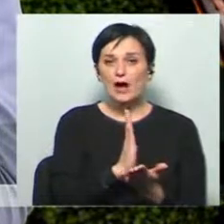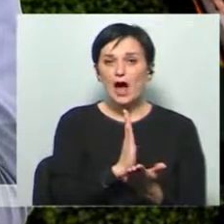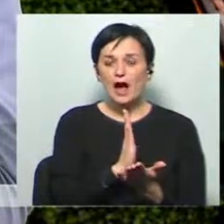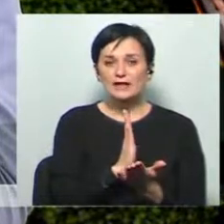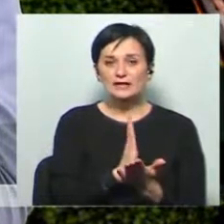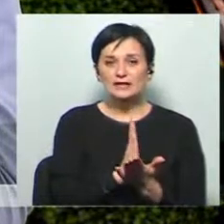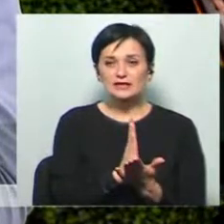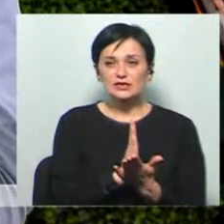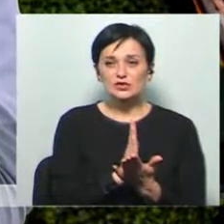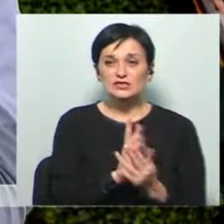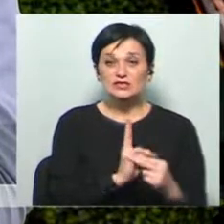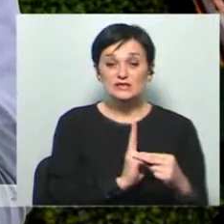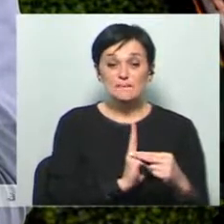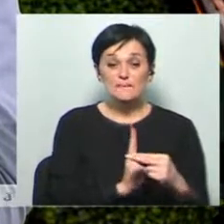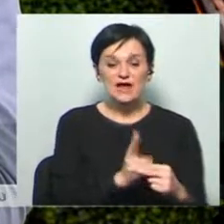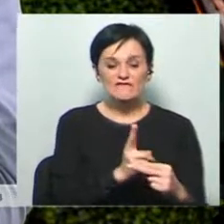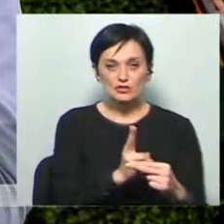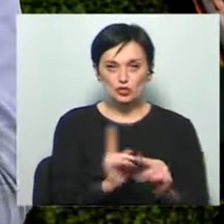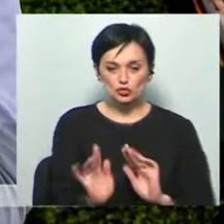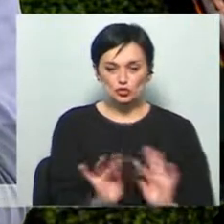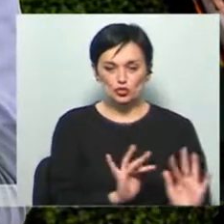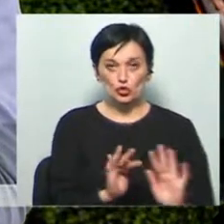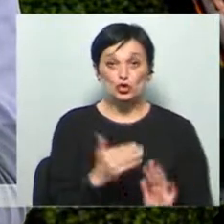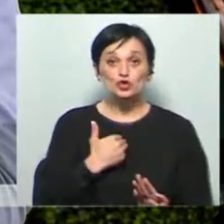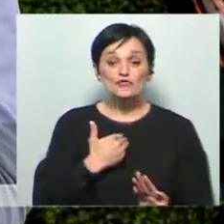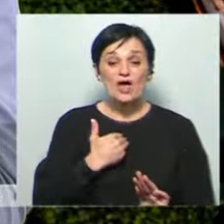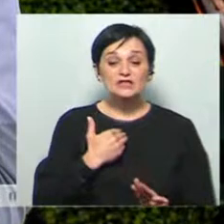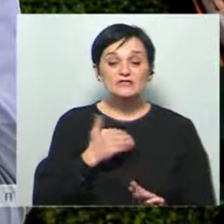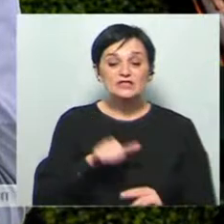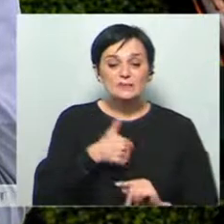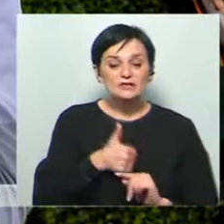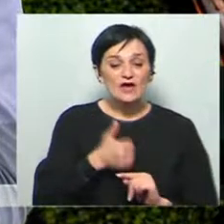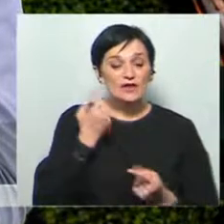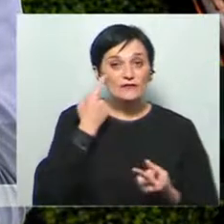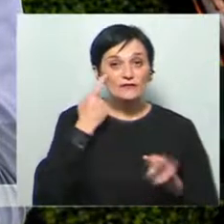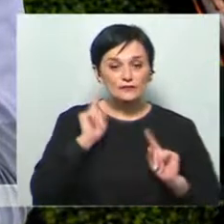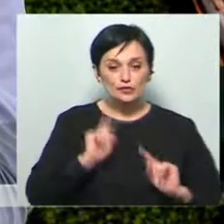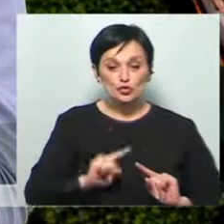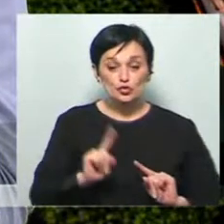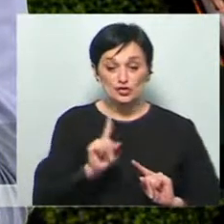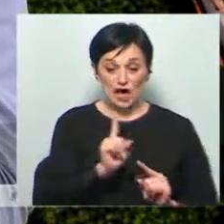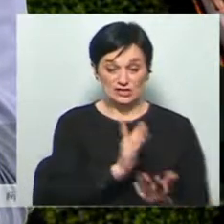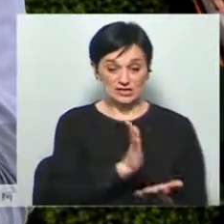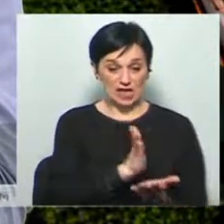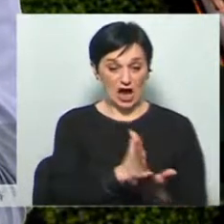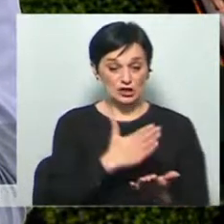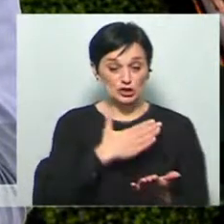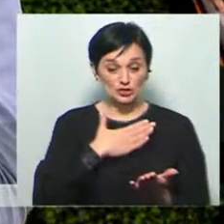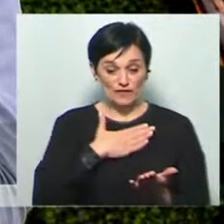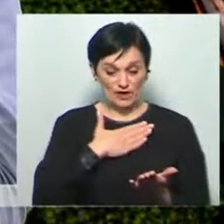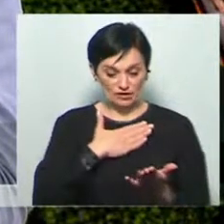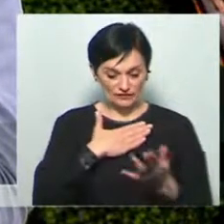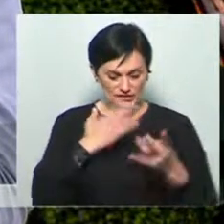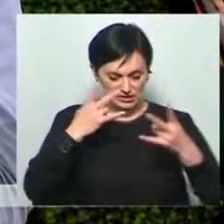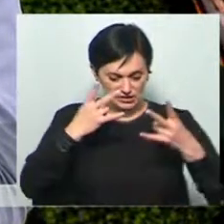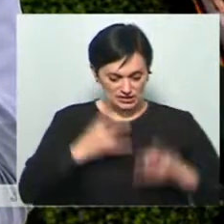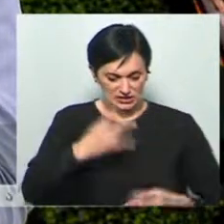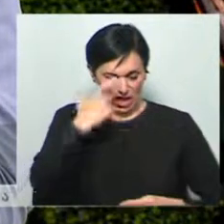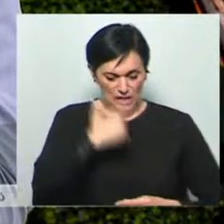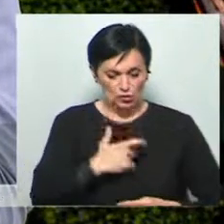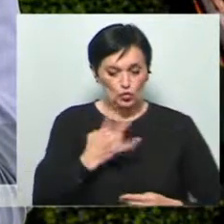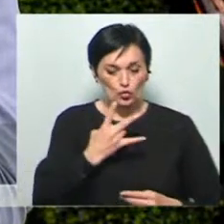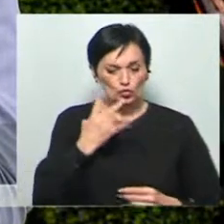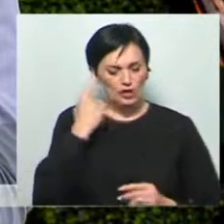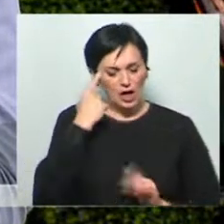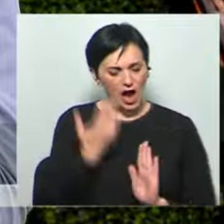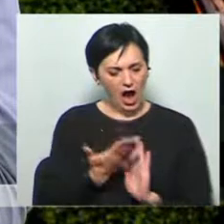თქვათ, პრევენციული ღონისძიებები. ანუ ჩვენთვის თავარია ვიცოდეთ ის, რაც არის ჩვენთვის საზიანო და უნდა